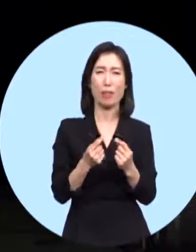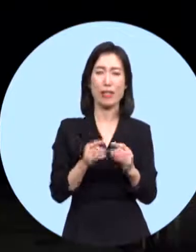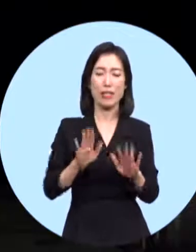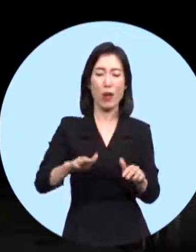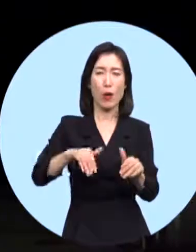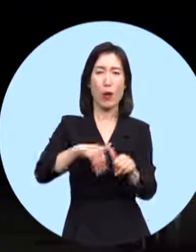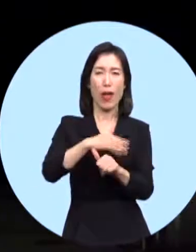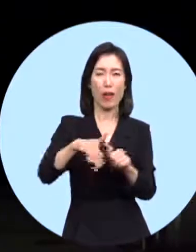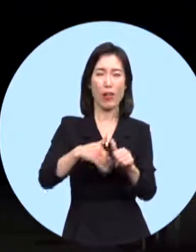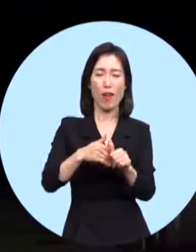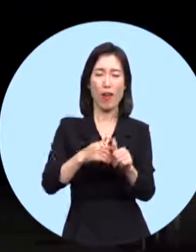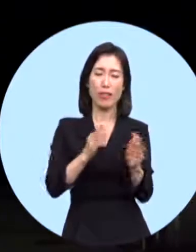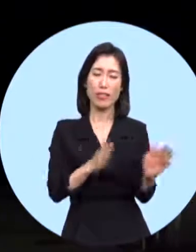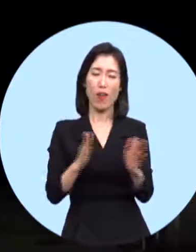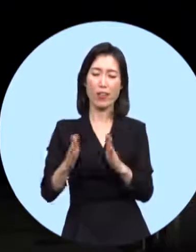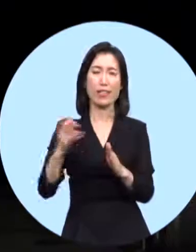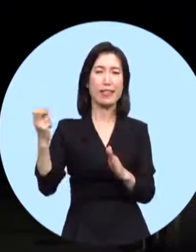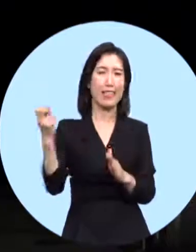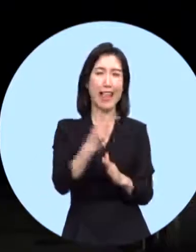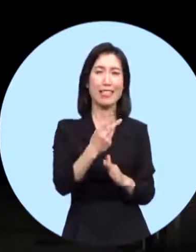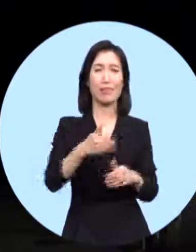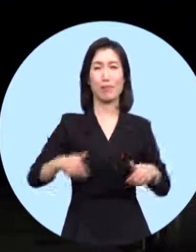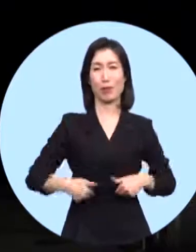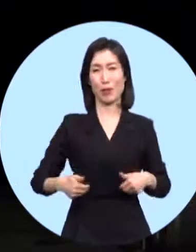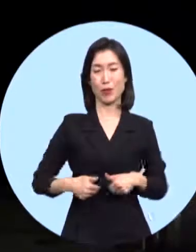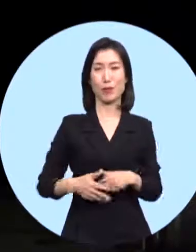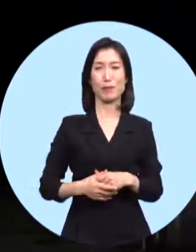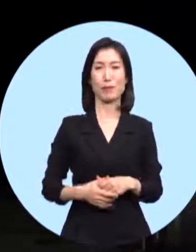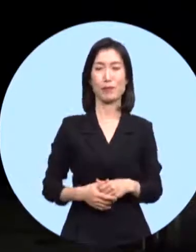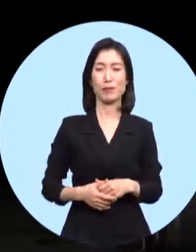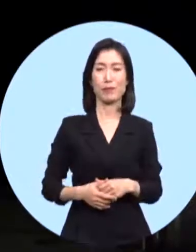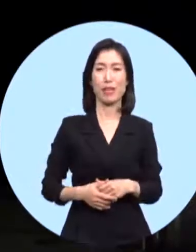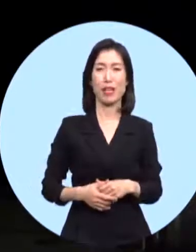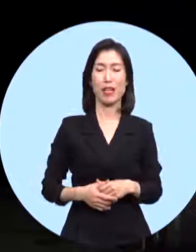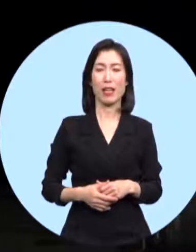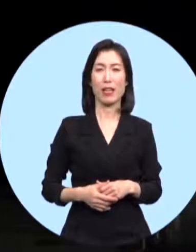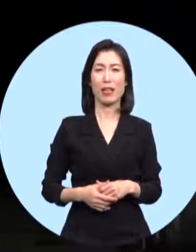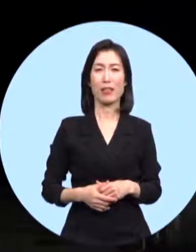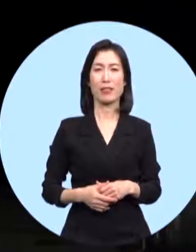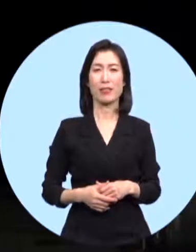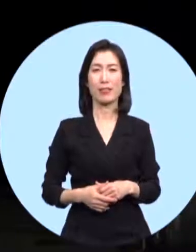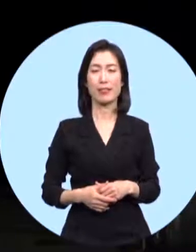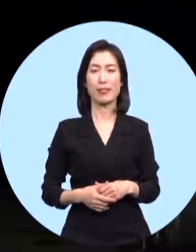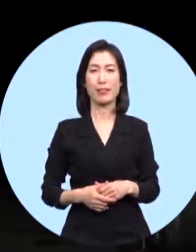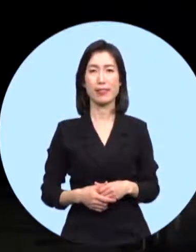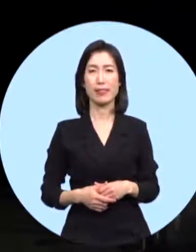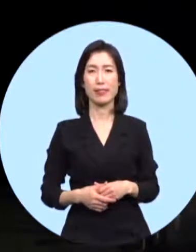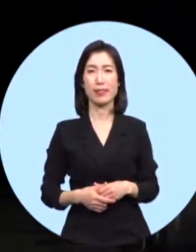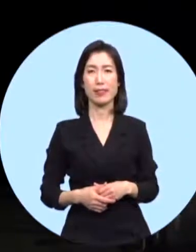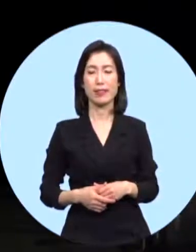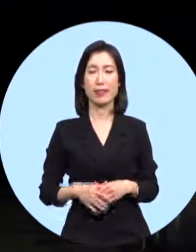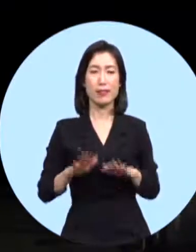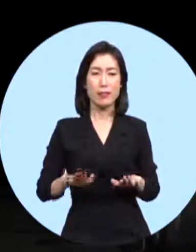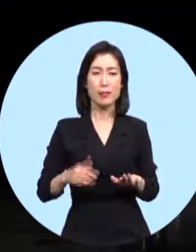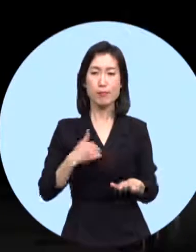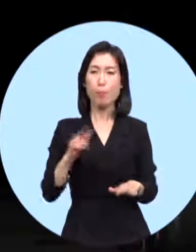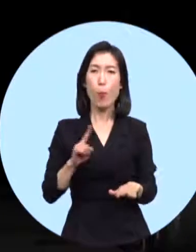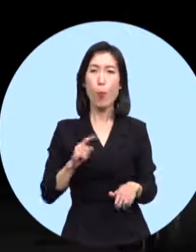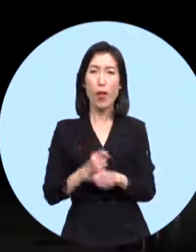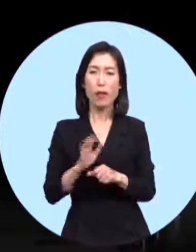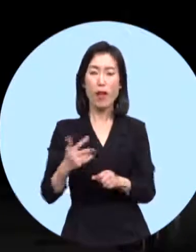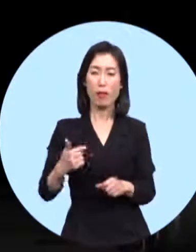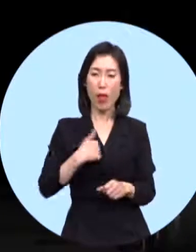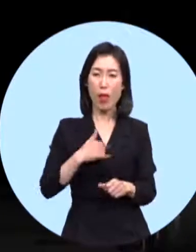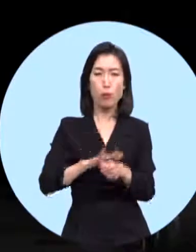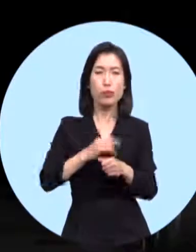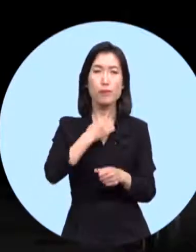말씀드렸듯이 판을 좀 분명히 해주는 것이 움직임에 좀 도움이 되지 않겠느냐라는 생각을 갖습니다. 뭘 해야